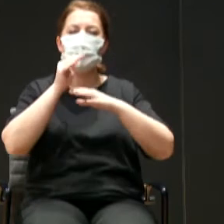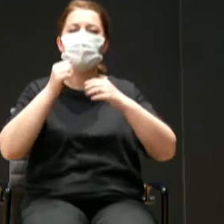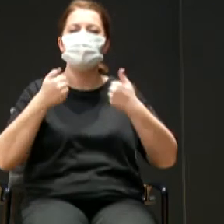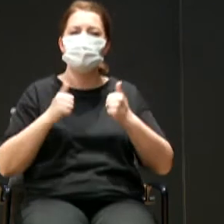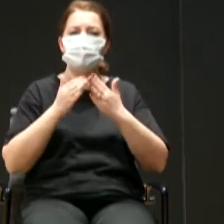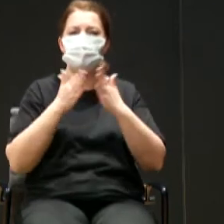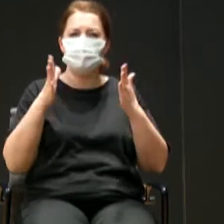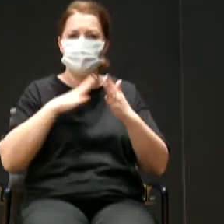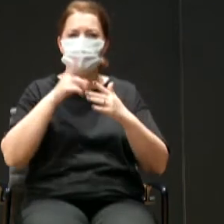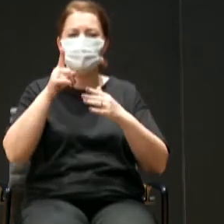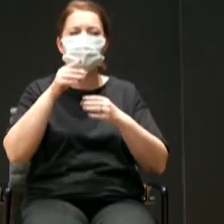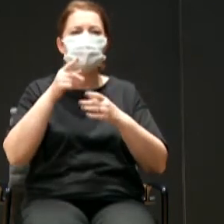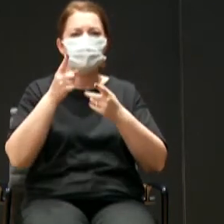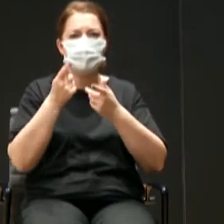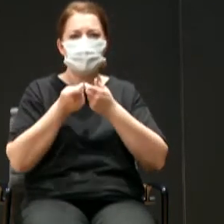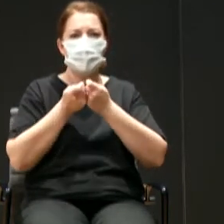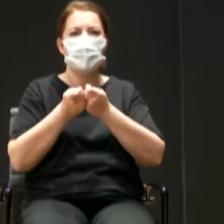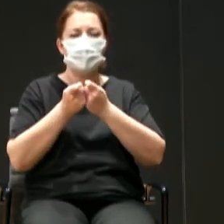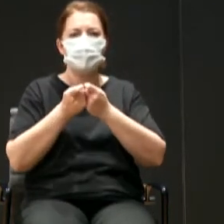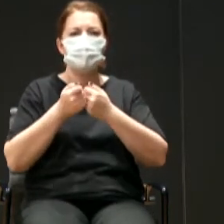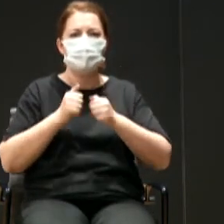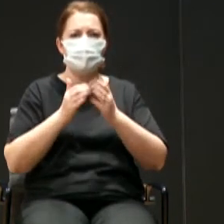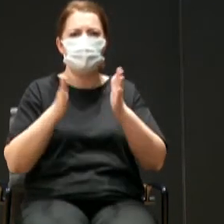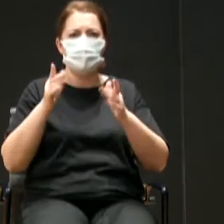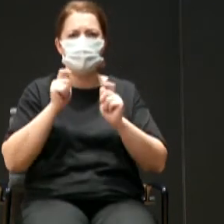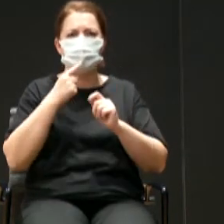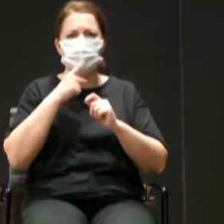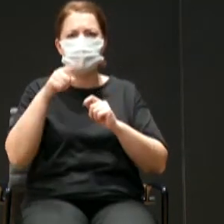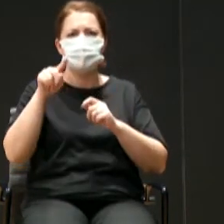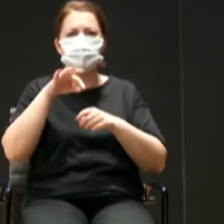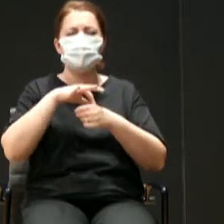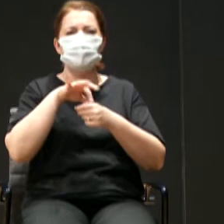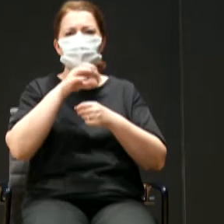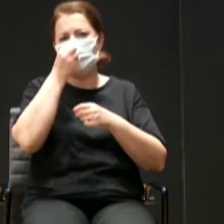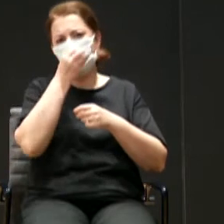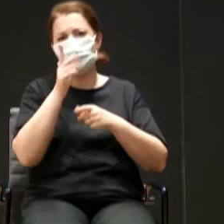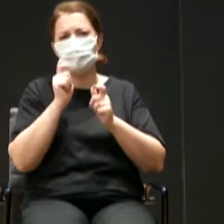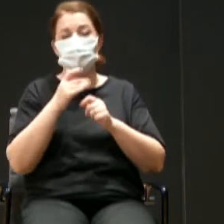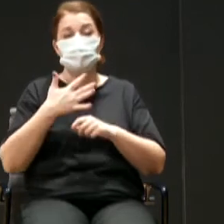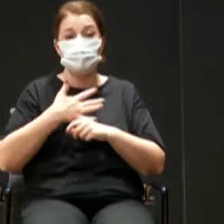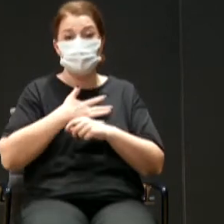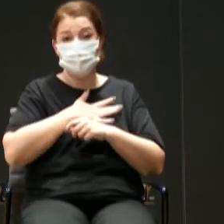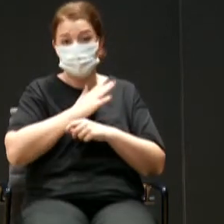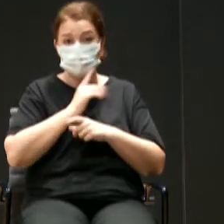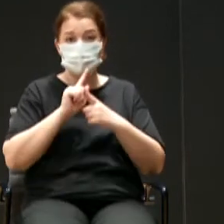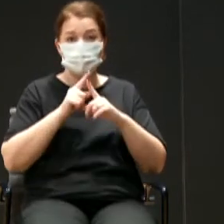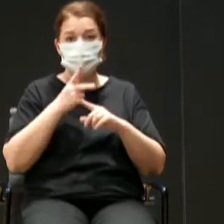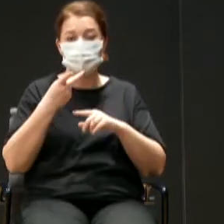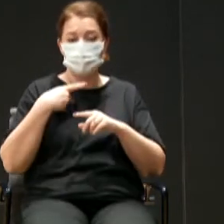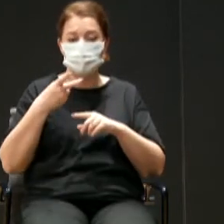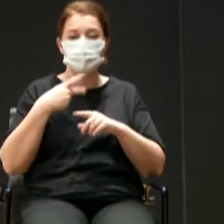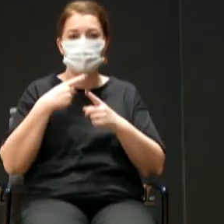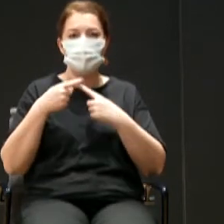seçim döneminde oraya eğitim vadisi yapacağız dedik. Siz çay bahçesi yapıyorsunuz. Cumhuriyet Halk Partisi ile bizim aramızdaki fark